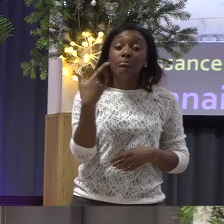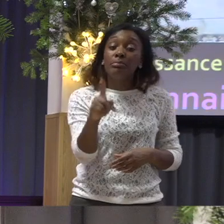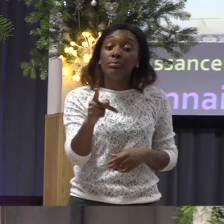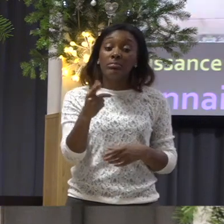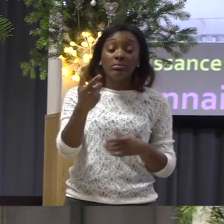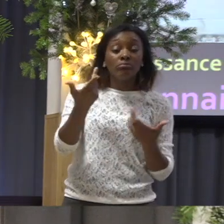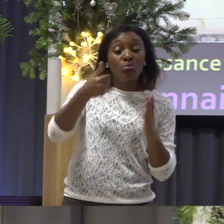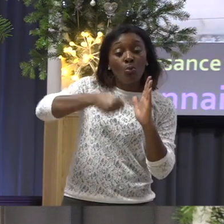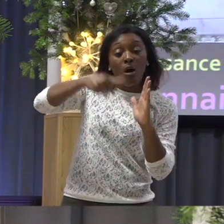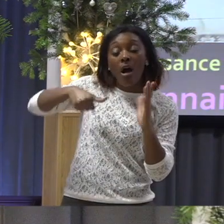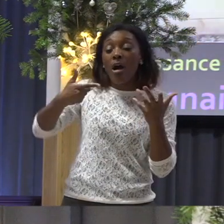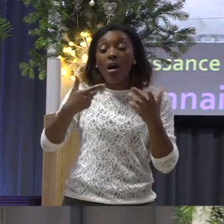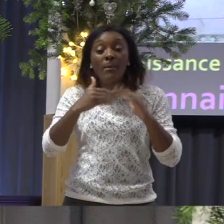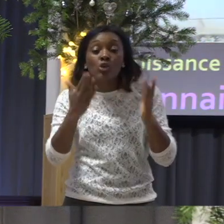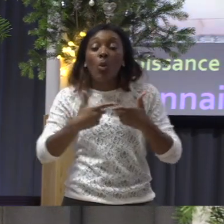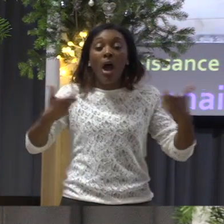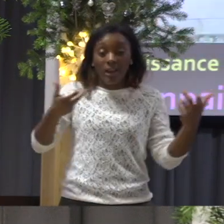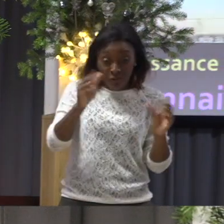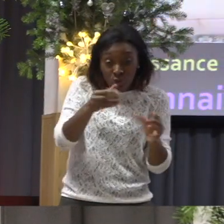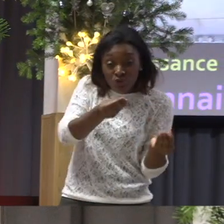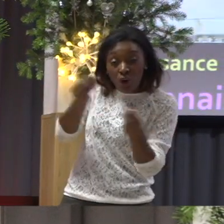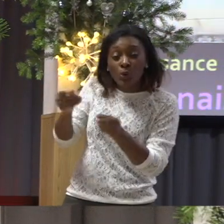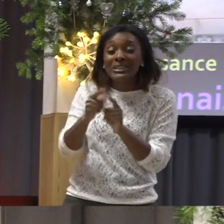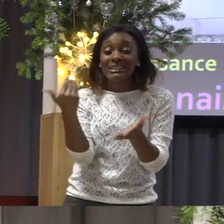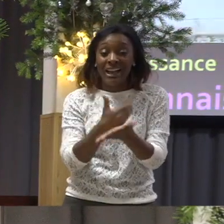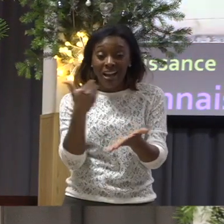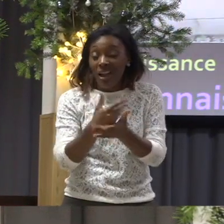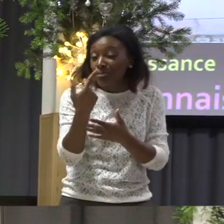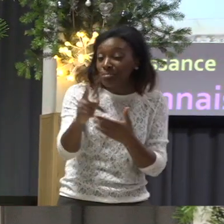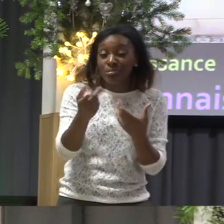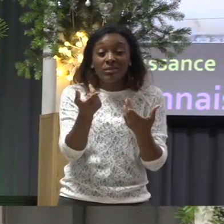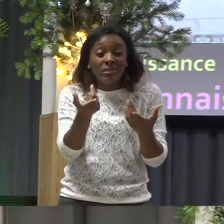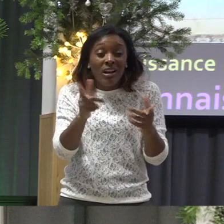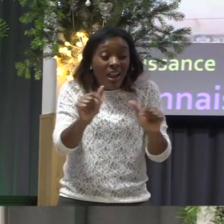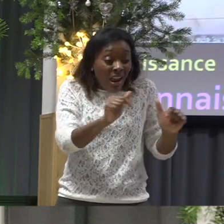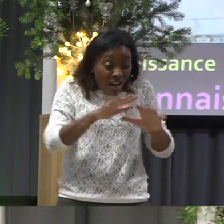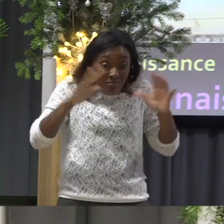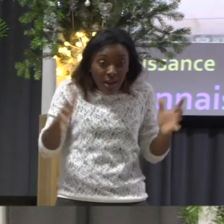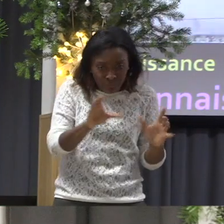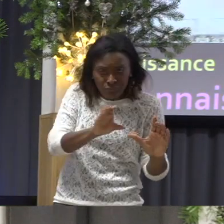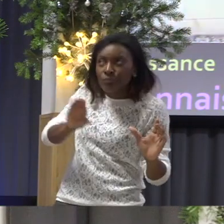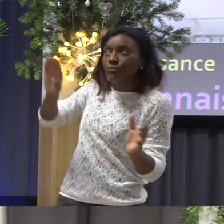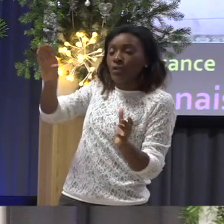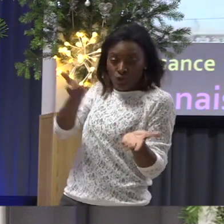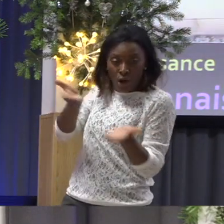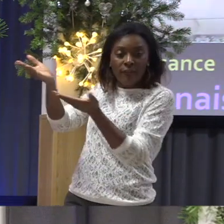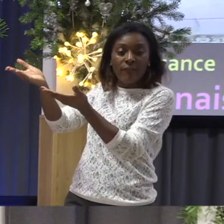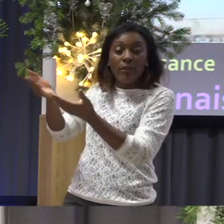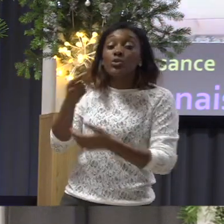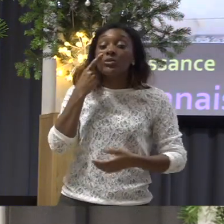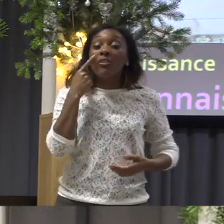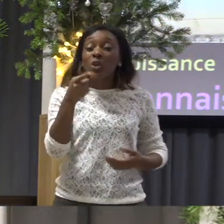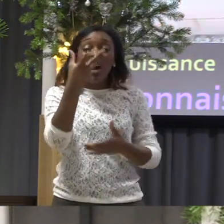biens et en lui offrant les prémices de tous tes revenus. Alors, tes greniers regorgeront de